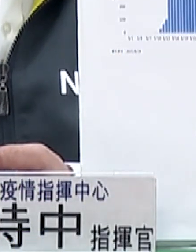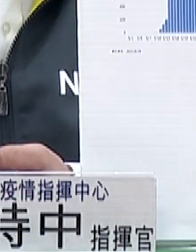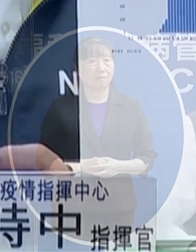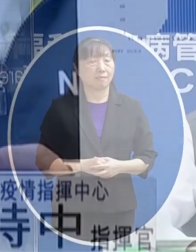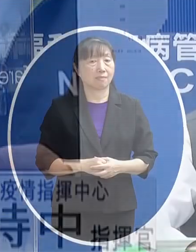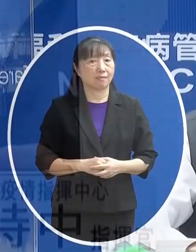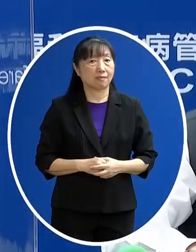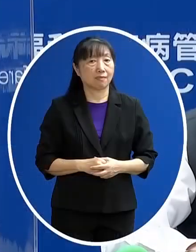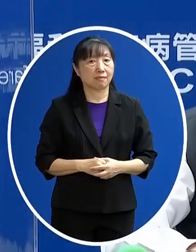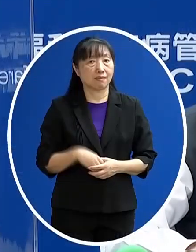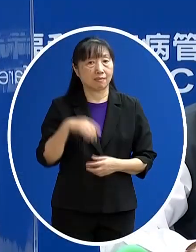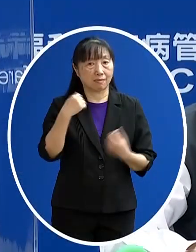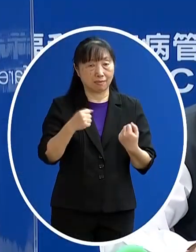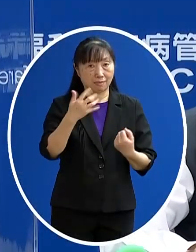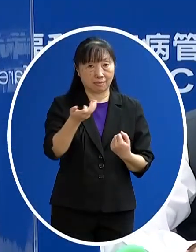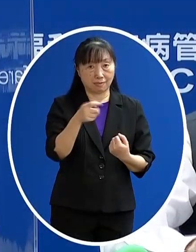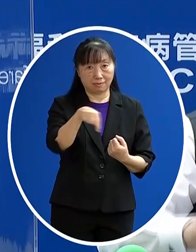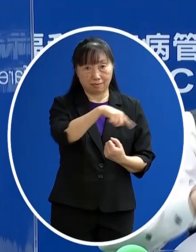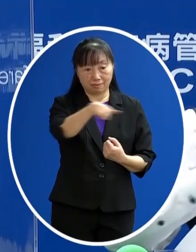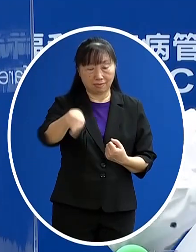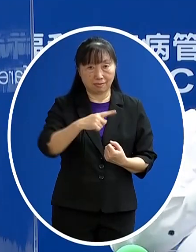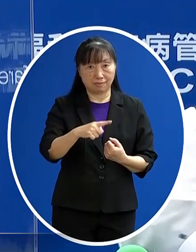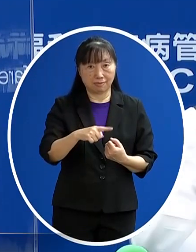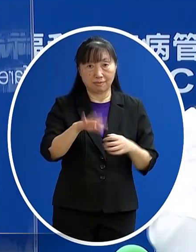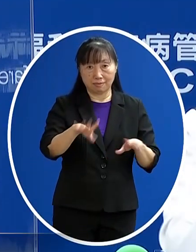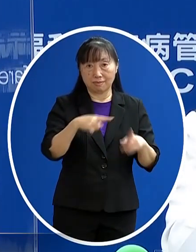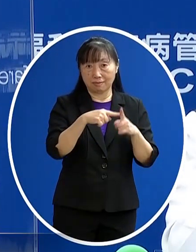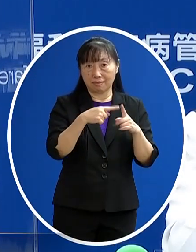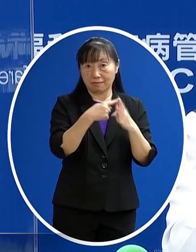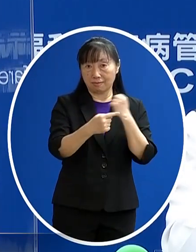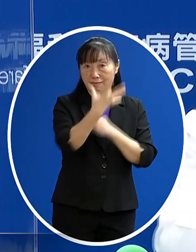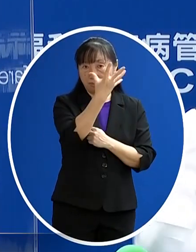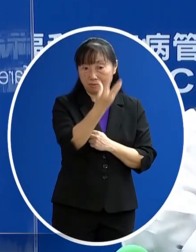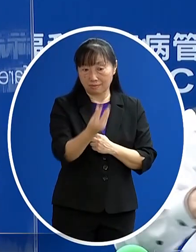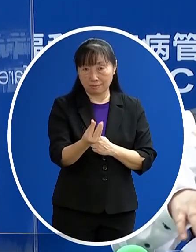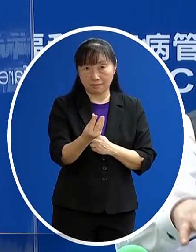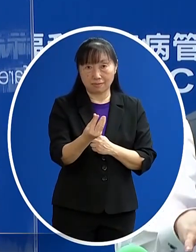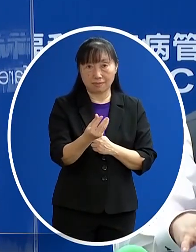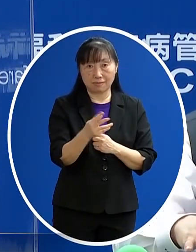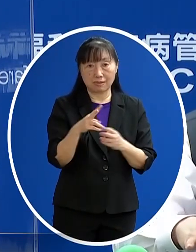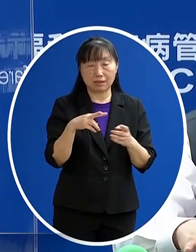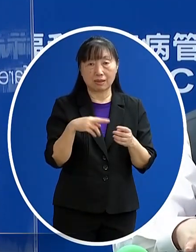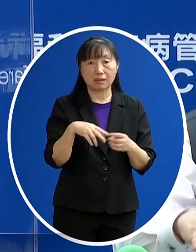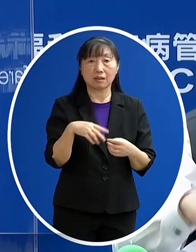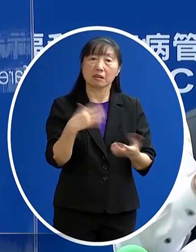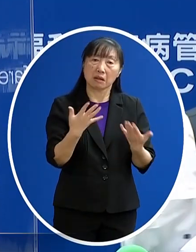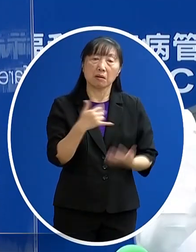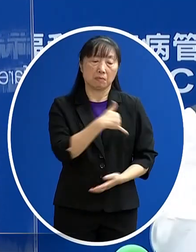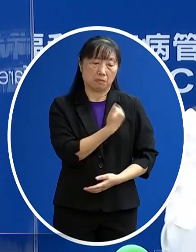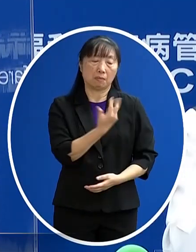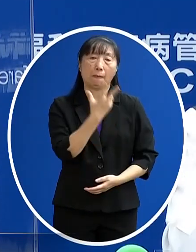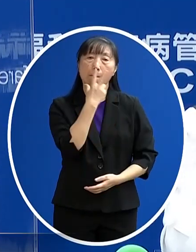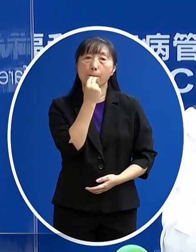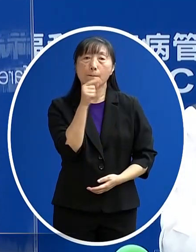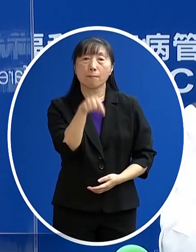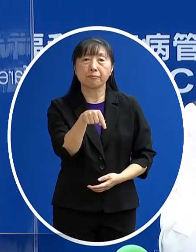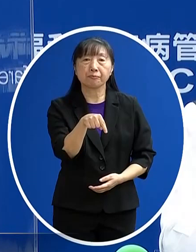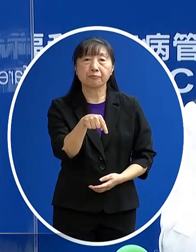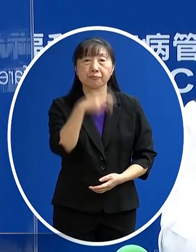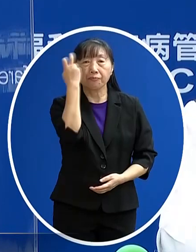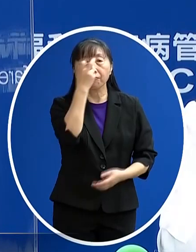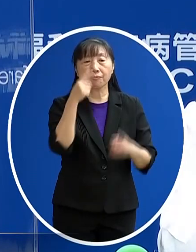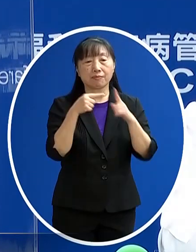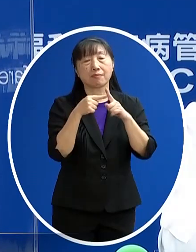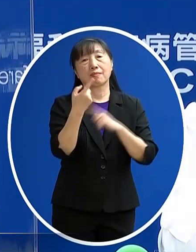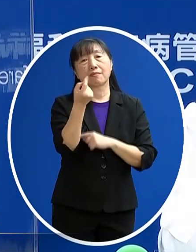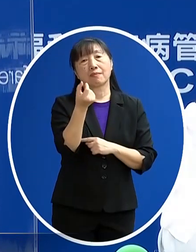戒以来上少例。 今天的案件数比较少。当然跟可能跟礼拜六礼拜天那裁剪的人